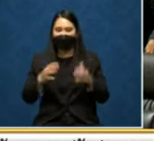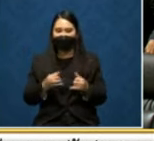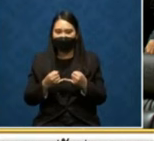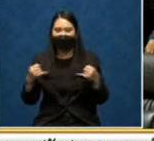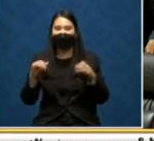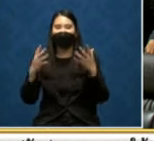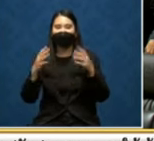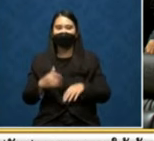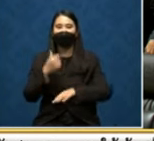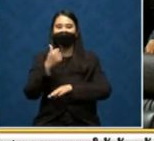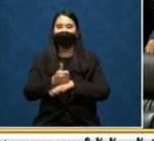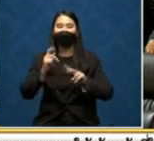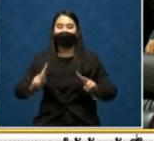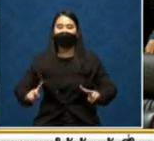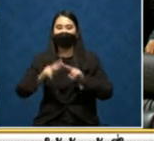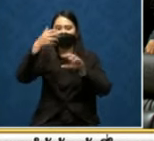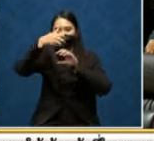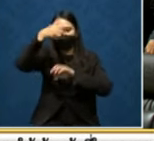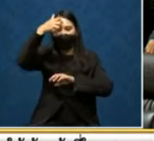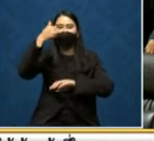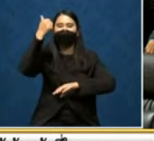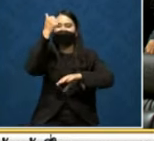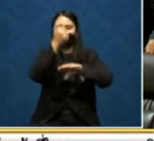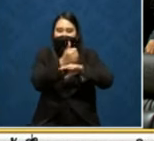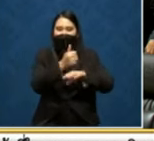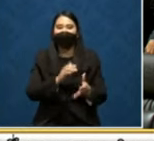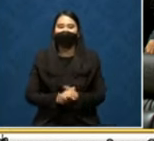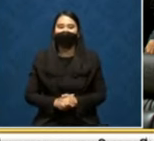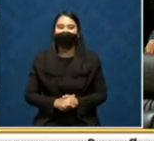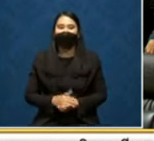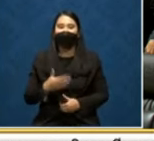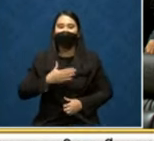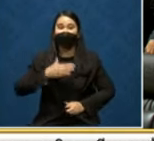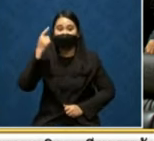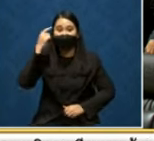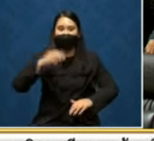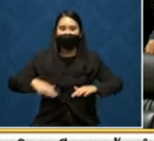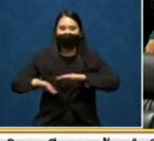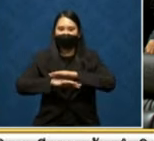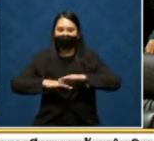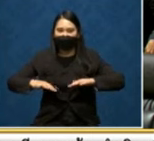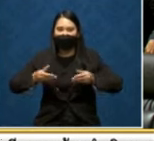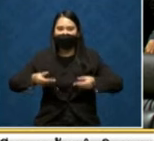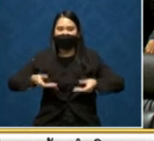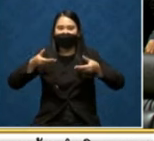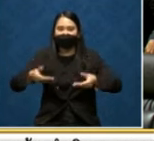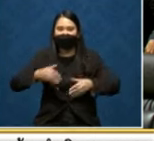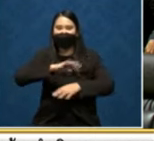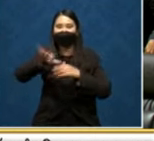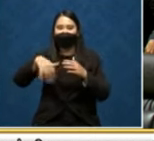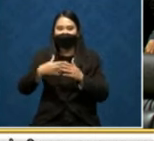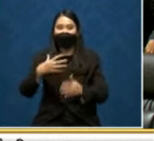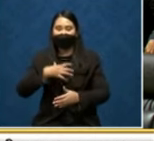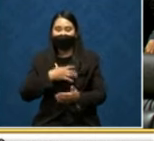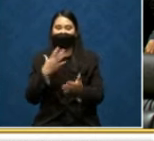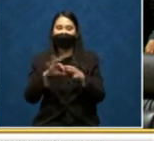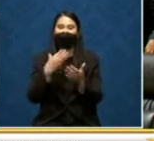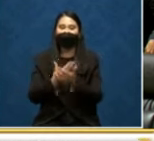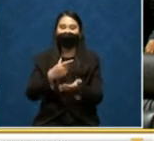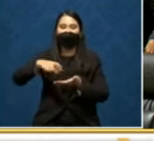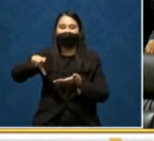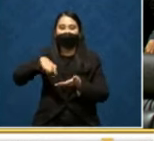โตเกินกว่ารัฐมนตรีว่าการกระทรวงมหาดไทยผมคิดว่าด้วยพยานหลักฐานทั้งหมดถ้าท่านจะเอาสลิปโอนเงินทั้ง